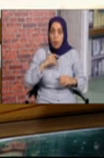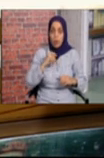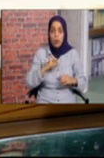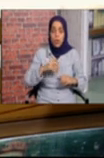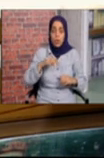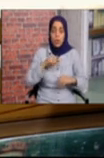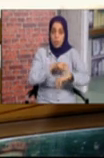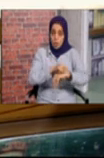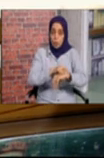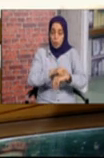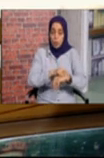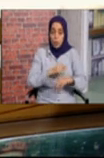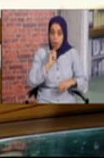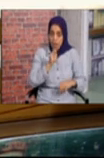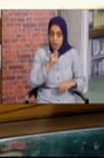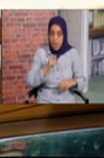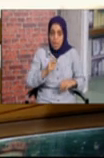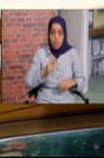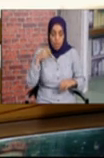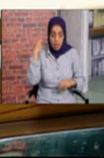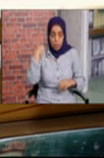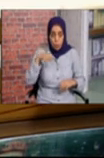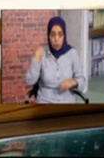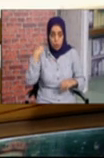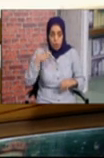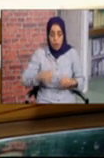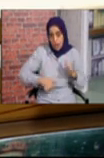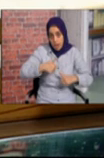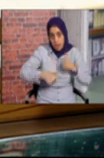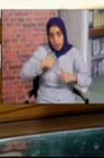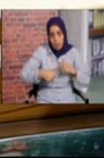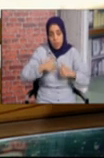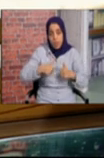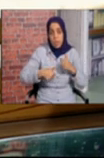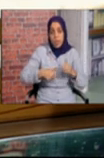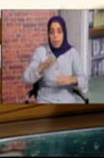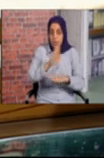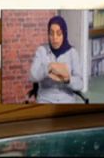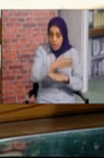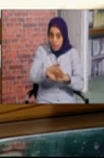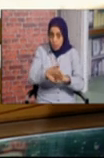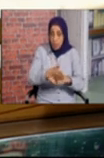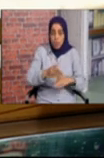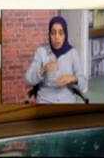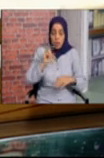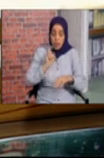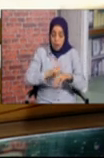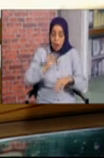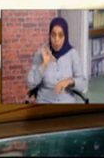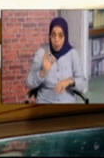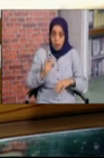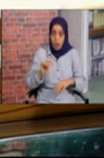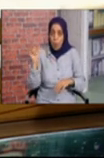دكتور محمد معيط اعلن ان الوزارة نجحت في تطبيق الفاتورة الالكترونية في الجدول الزمني المقرر. ازاي شايفة